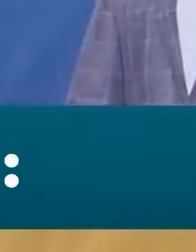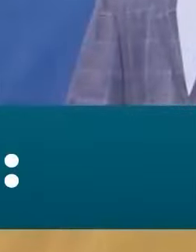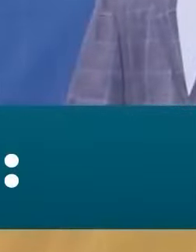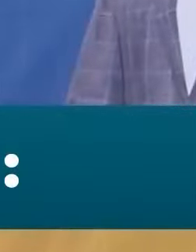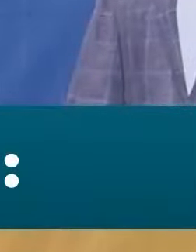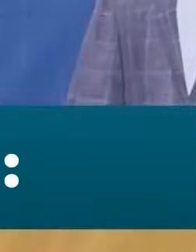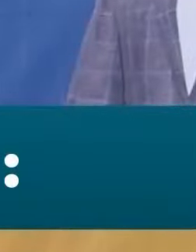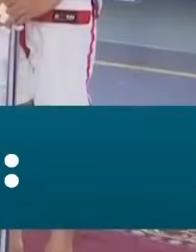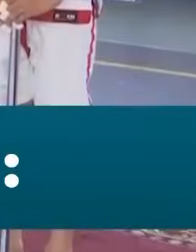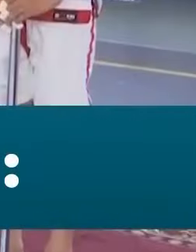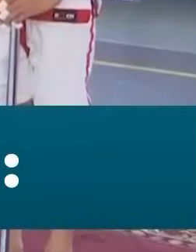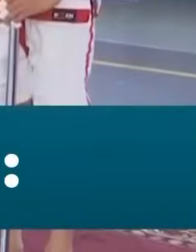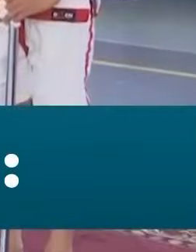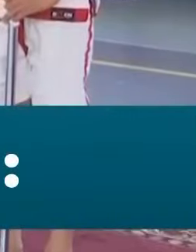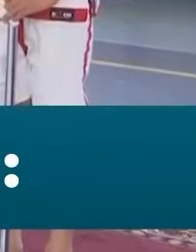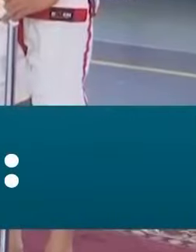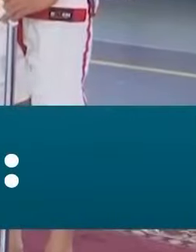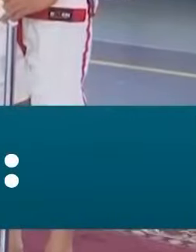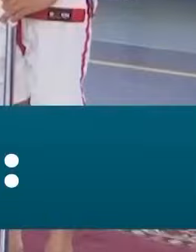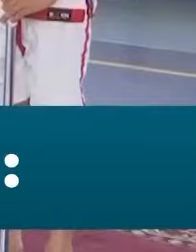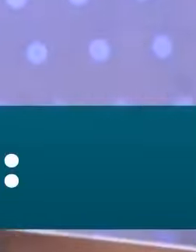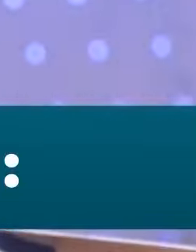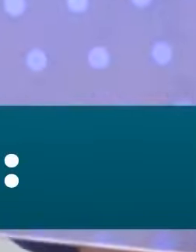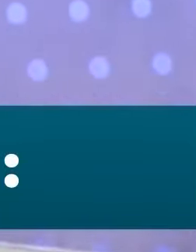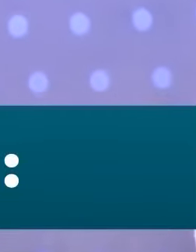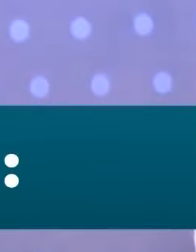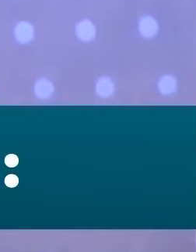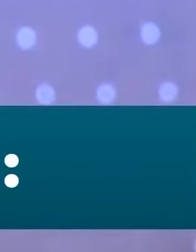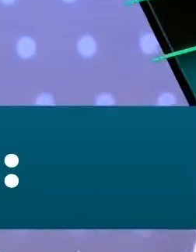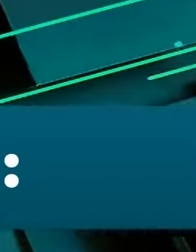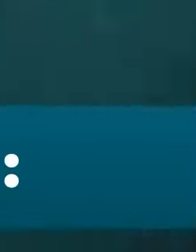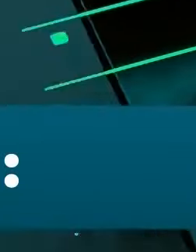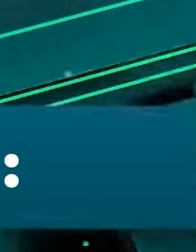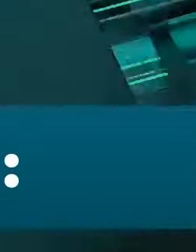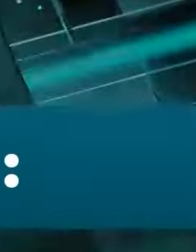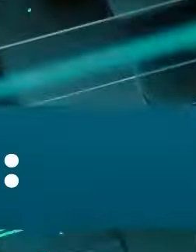Алматы облысында қазақ күресінен республикалық турнир өтті. Додада кімдер топ жарды?